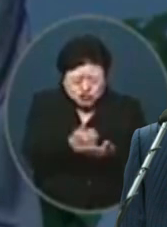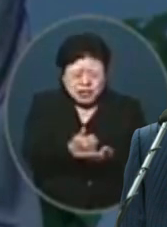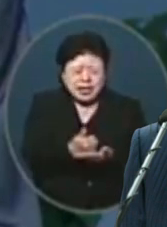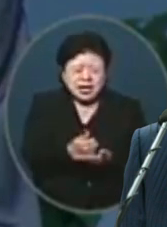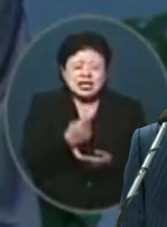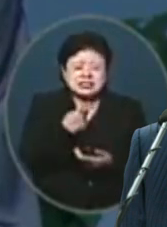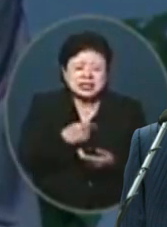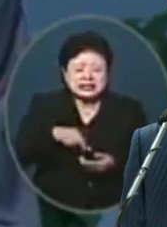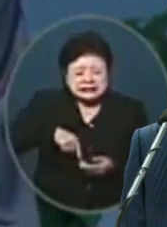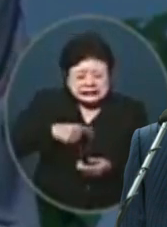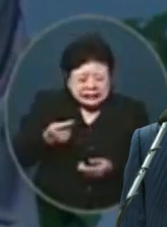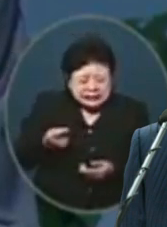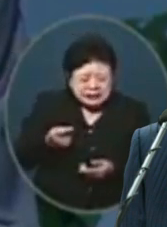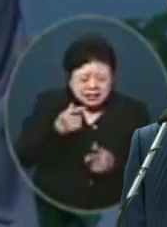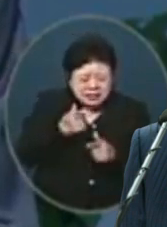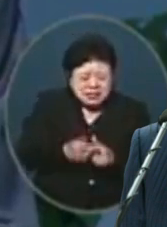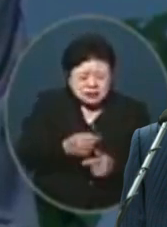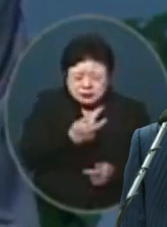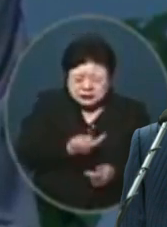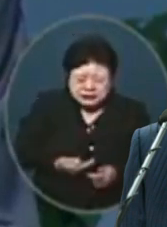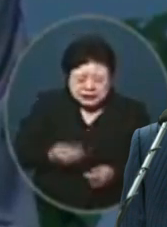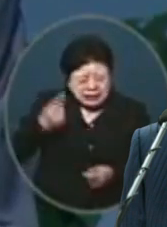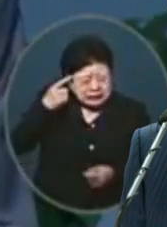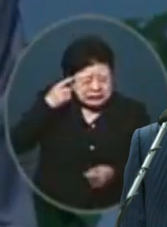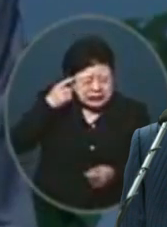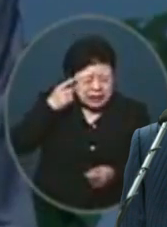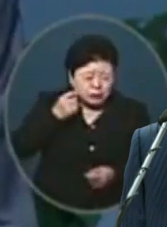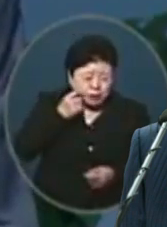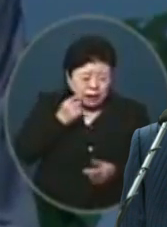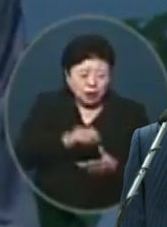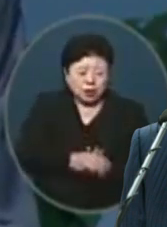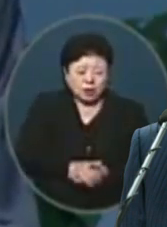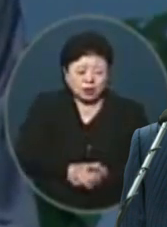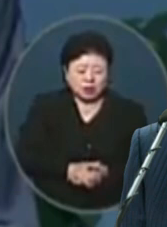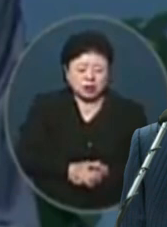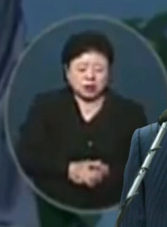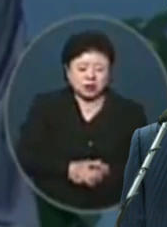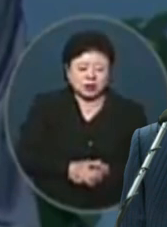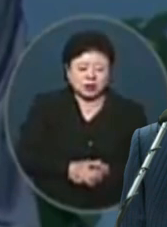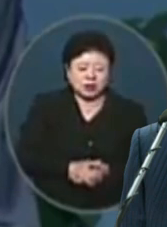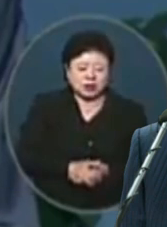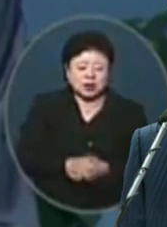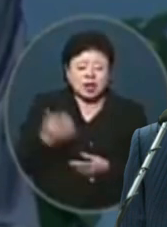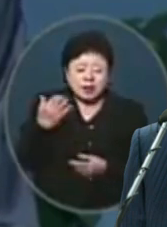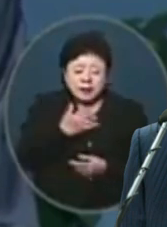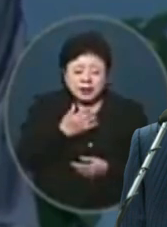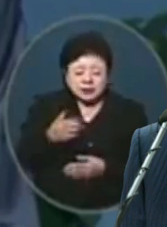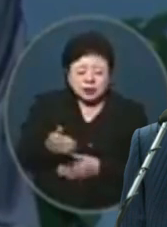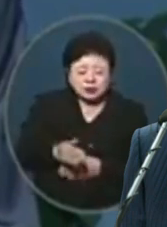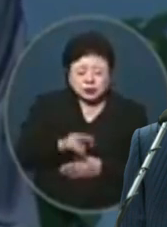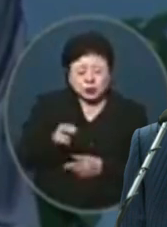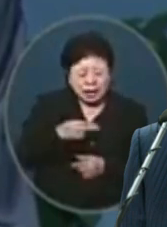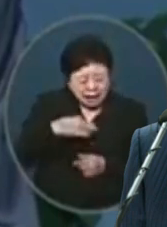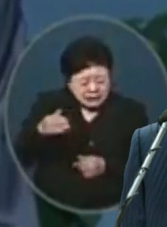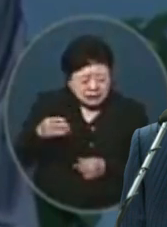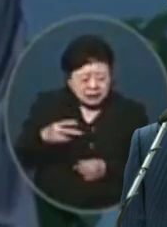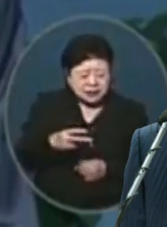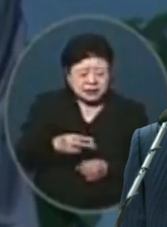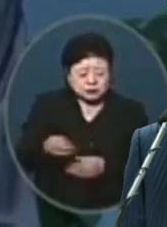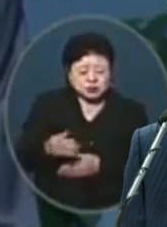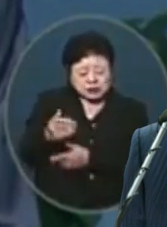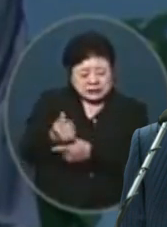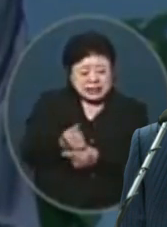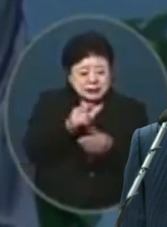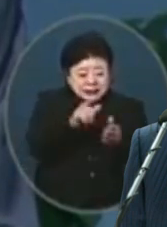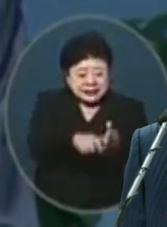자신을 더 이상 예수님의 제자라고 생각할 수 없었습니다. 그런데 베드로가 읍으로 돌아와 다시 고개를 잡고